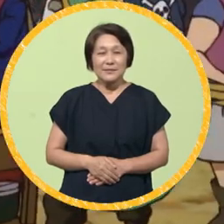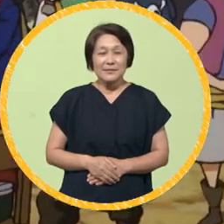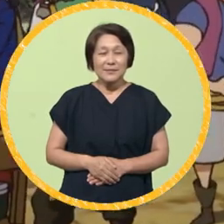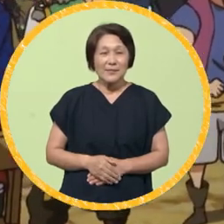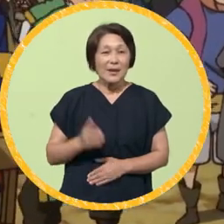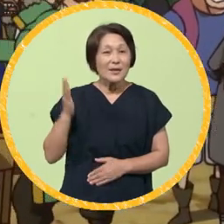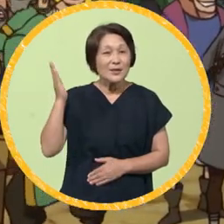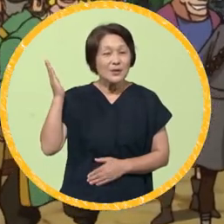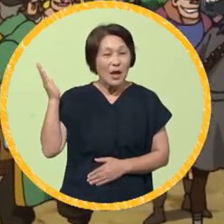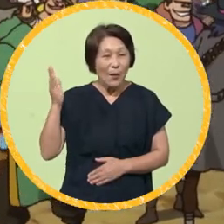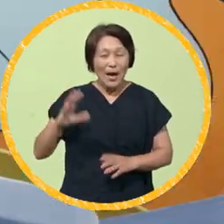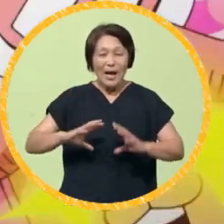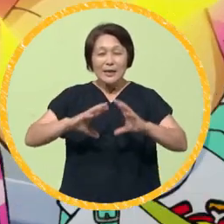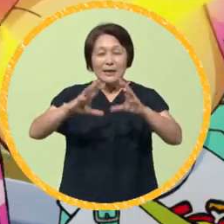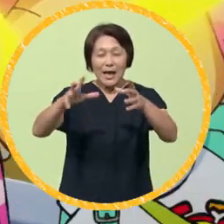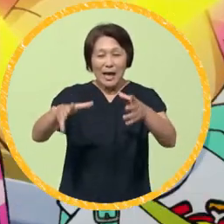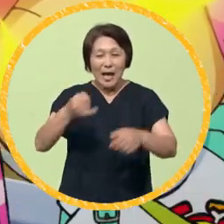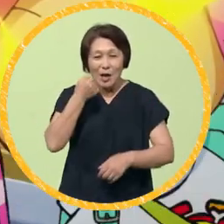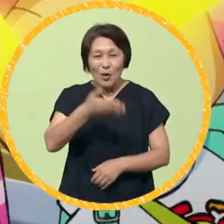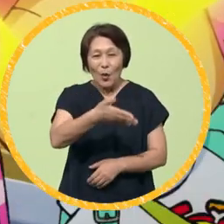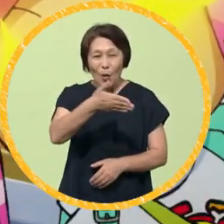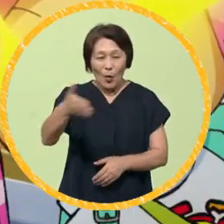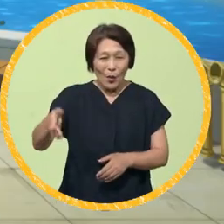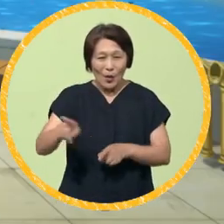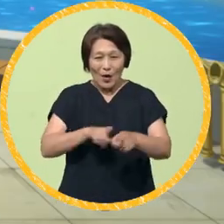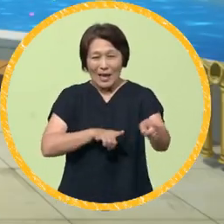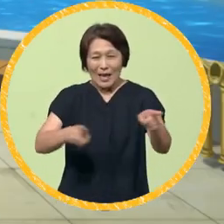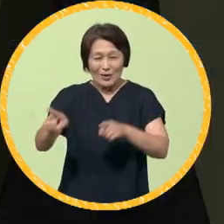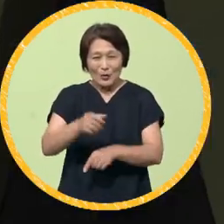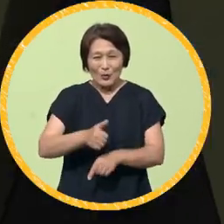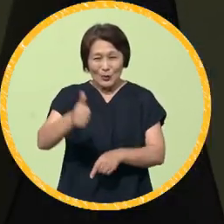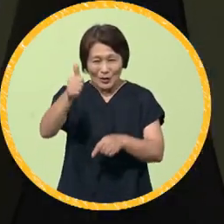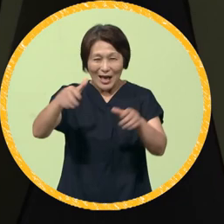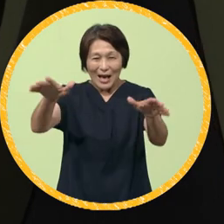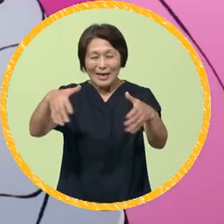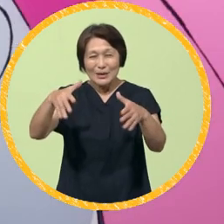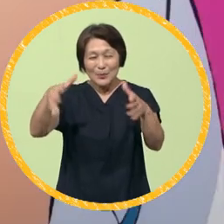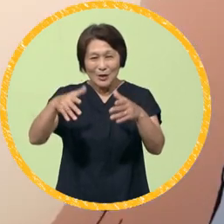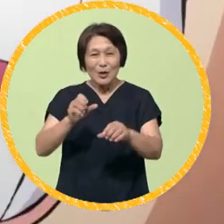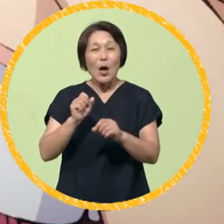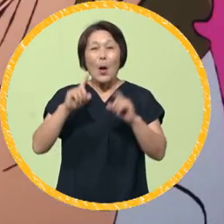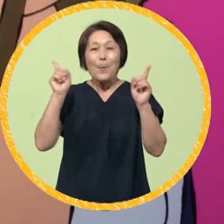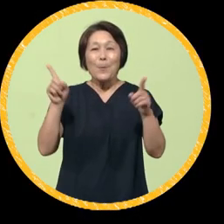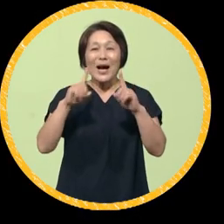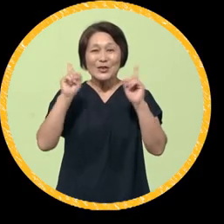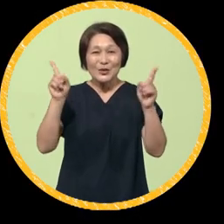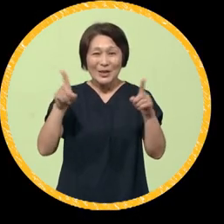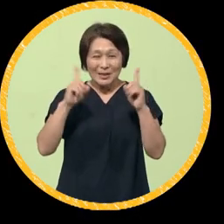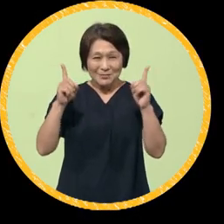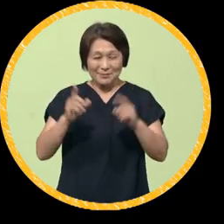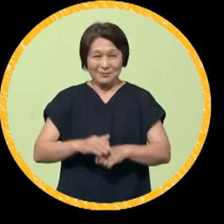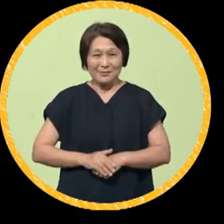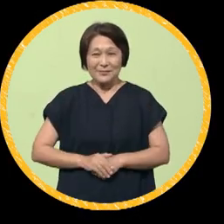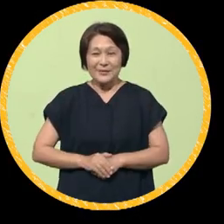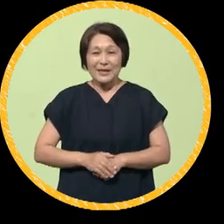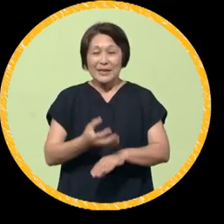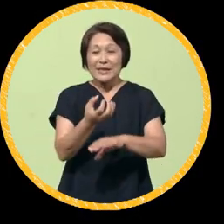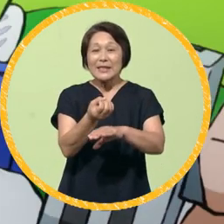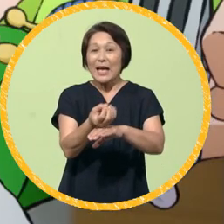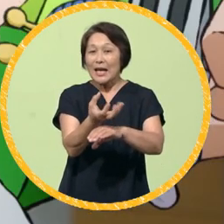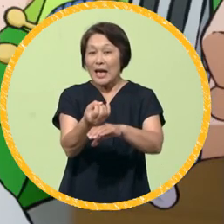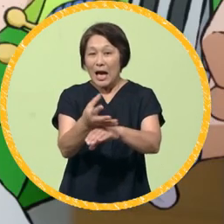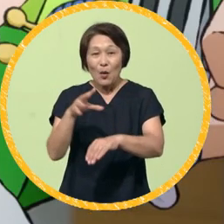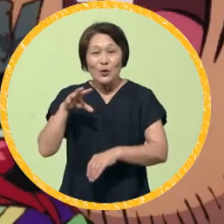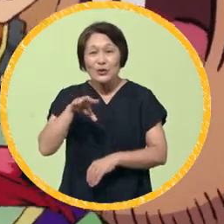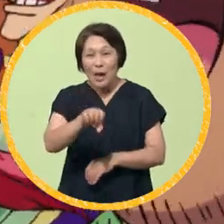それは世界中の海賊たちが集まる祭り。 これは海賊王からの挑戦状だ。その手に宝を掴